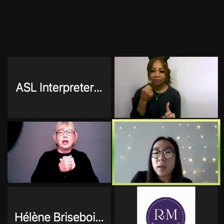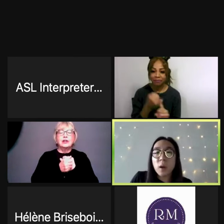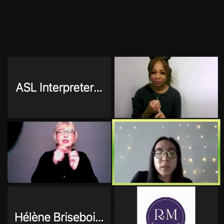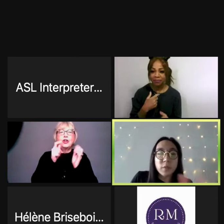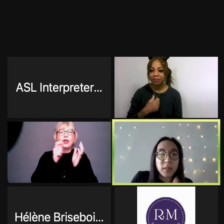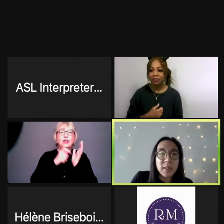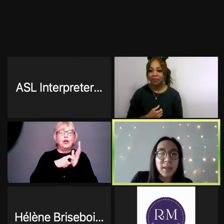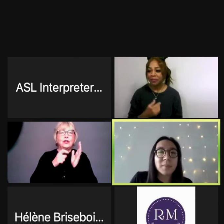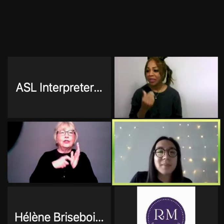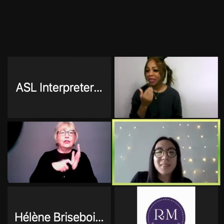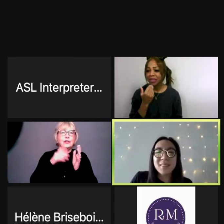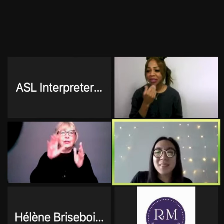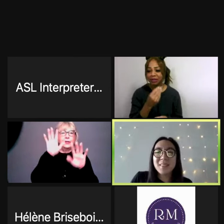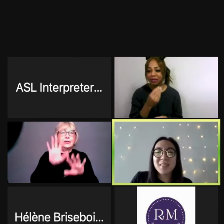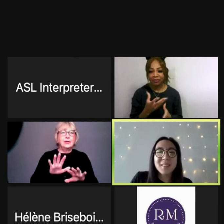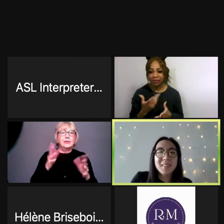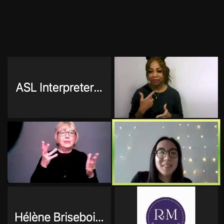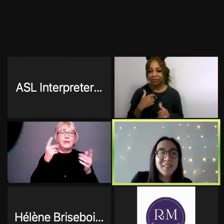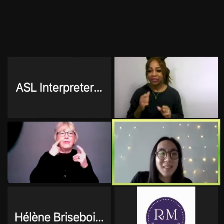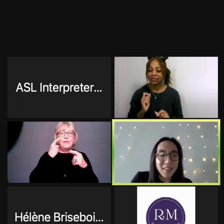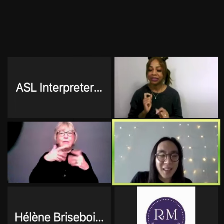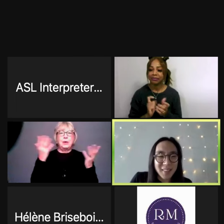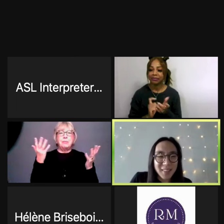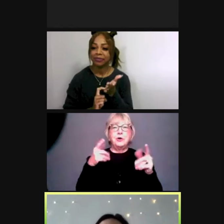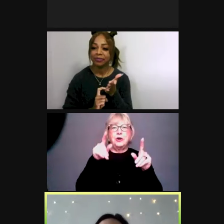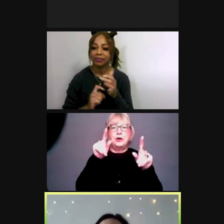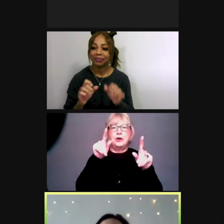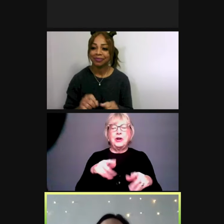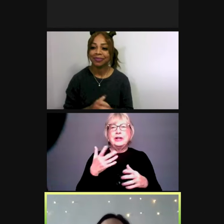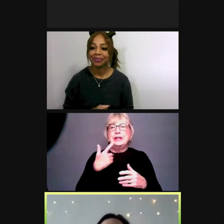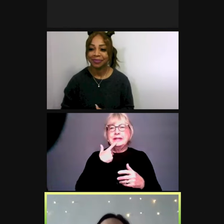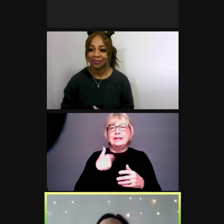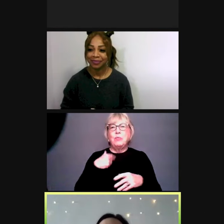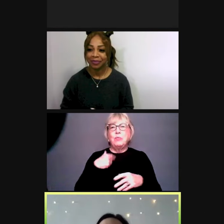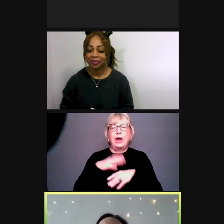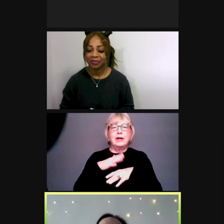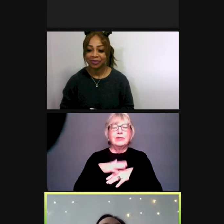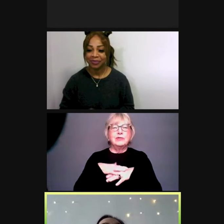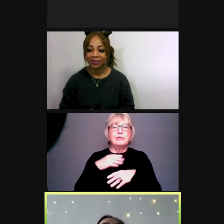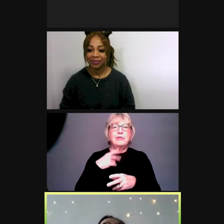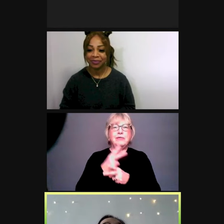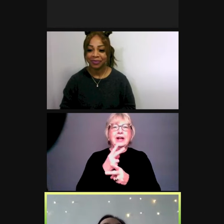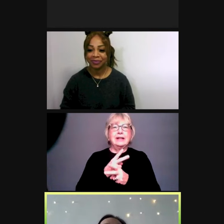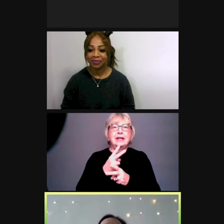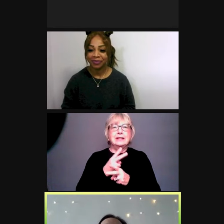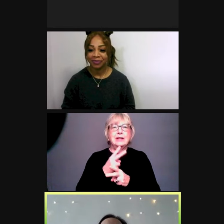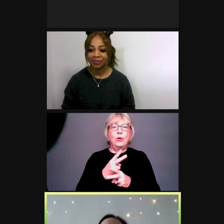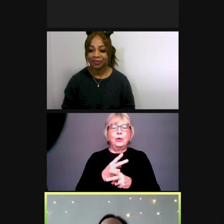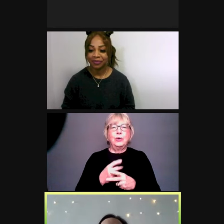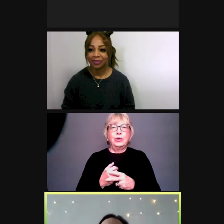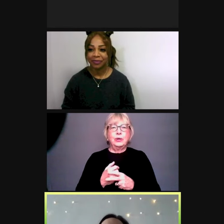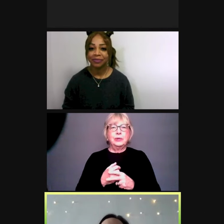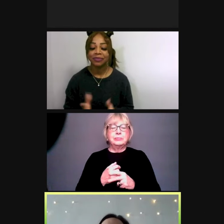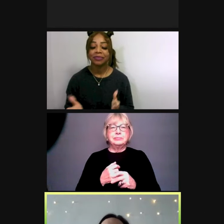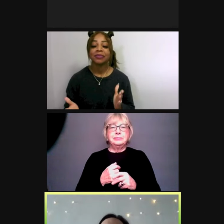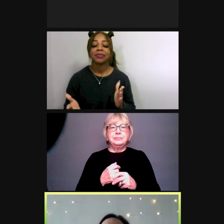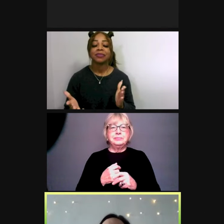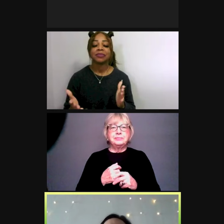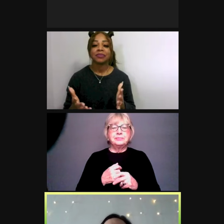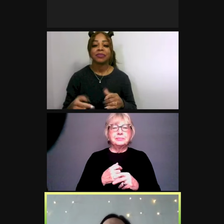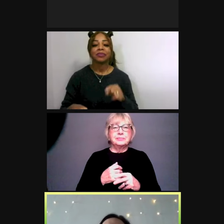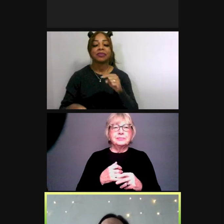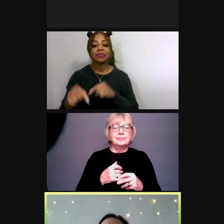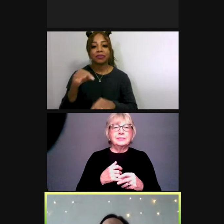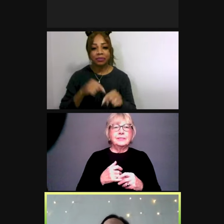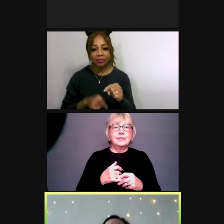peut-être la raison pour laquelle on avait un écran blanc. Vous me le dites et puis je vais faire attention à partager mon écran correctement. Alors, comme je